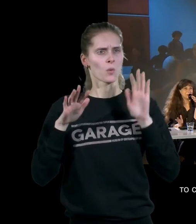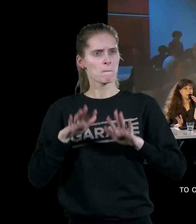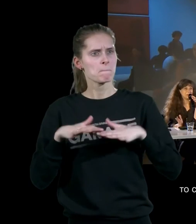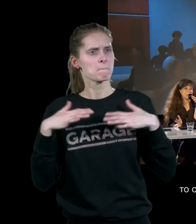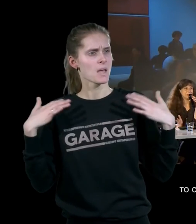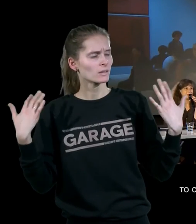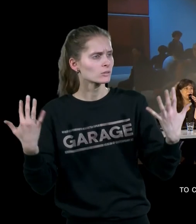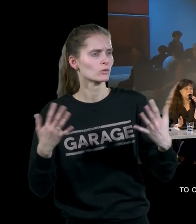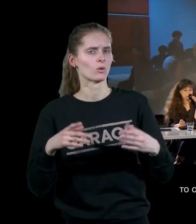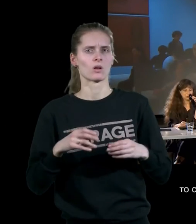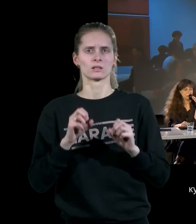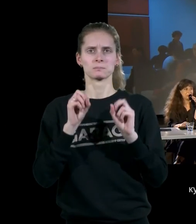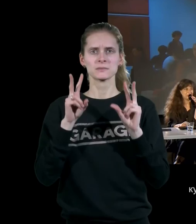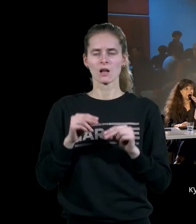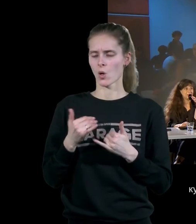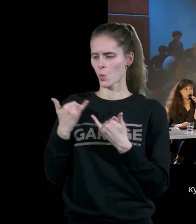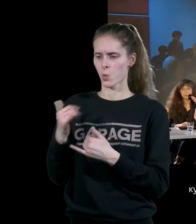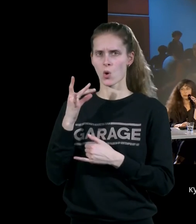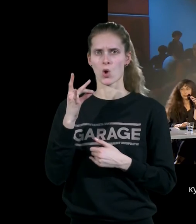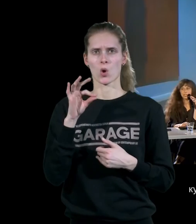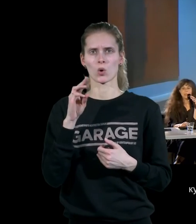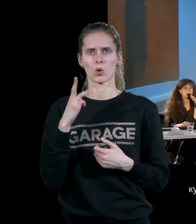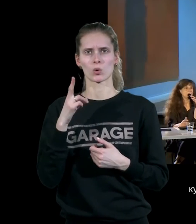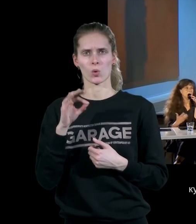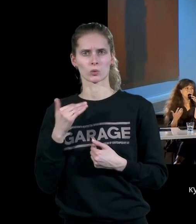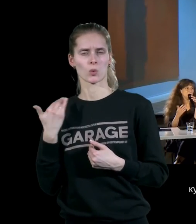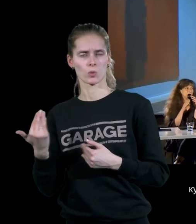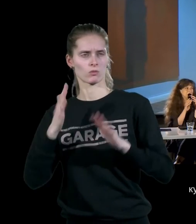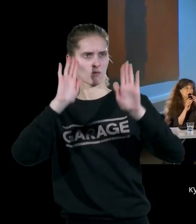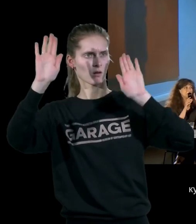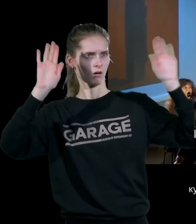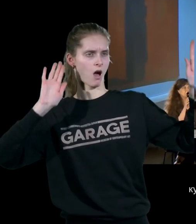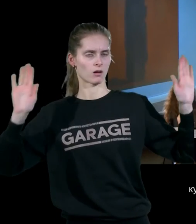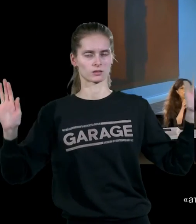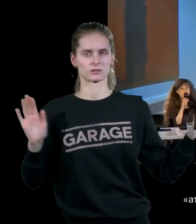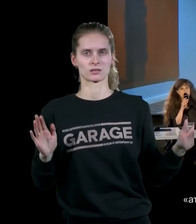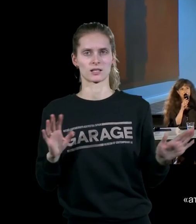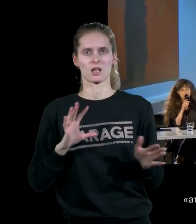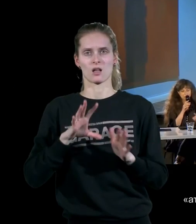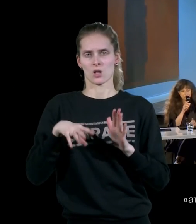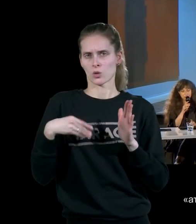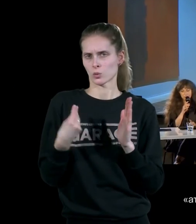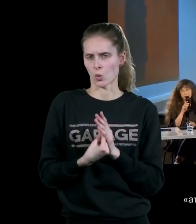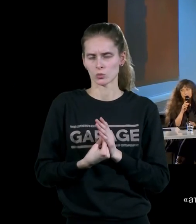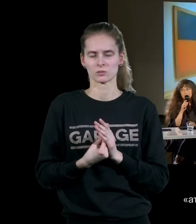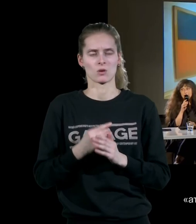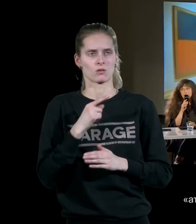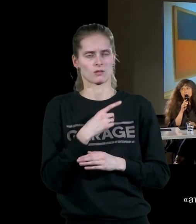открывался вот этот зал Ротко, куда перенесли эти работы уже в более полный цикл, и до сих пор это является одним из